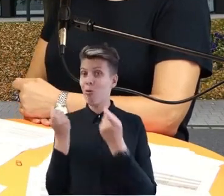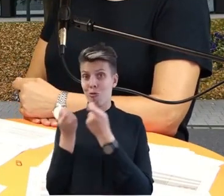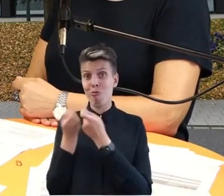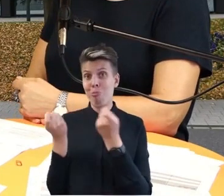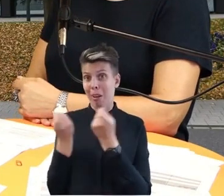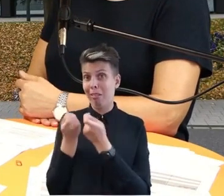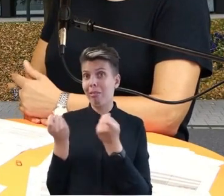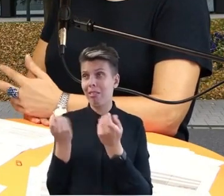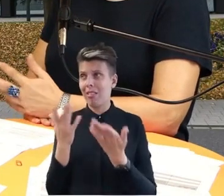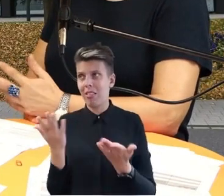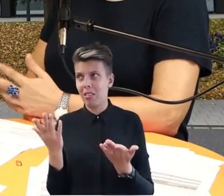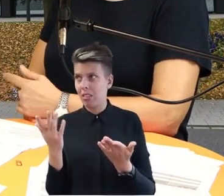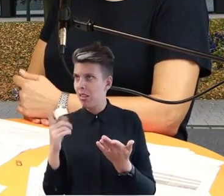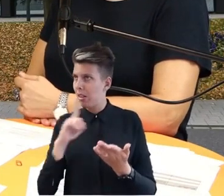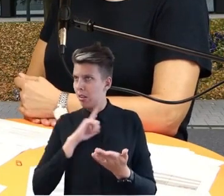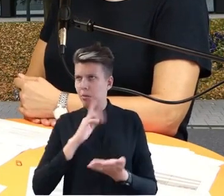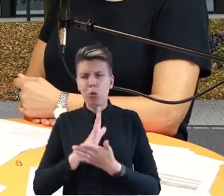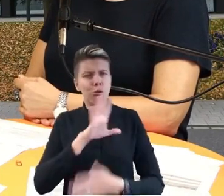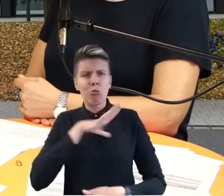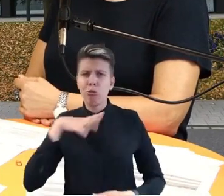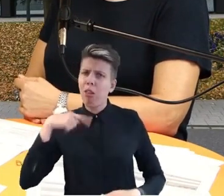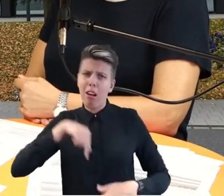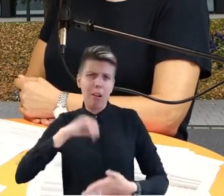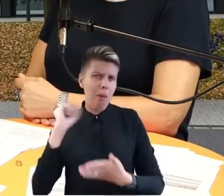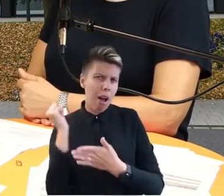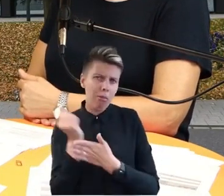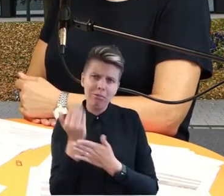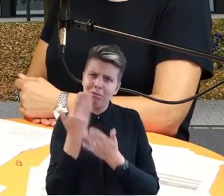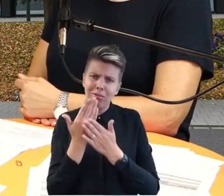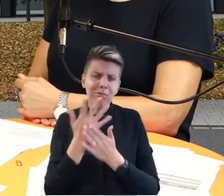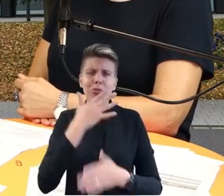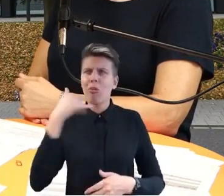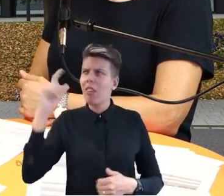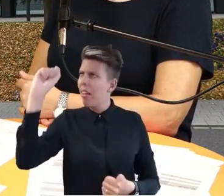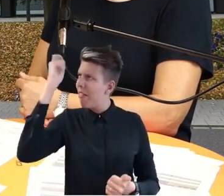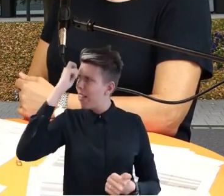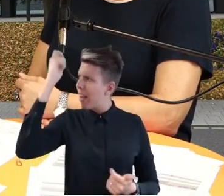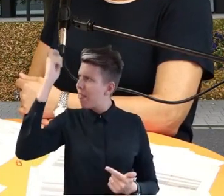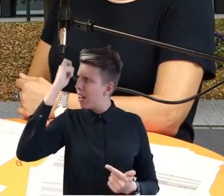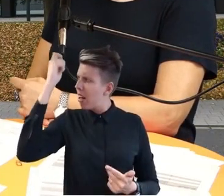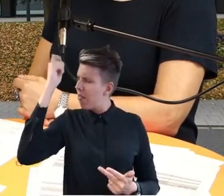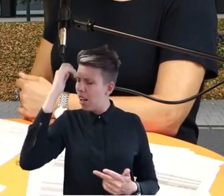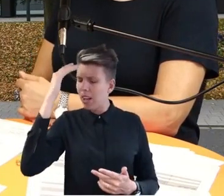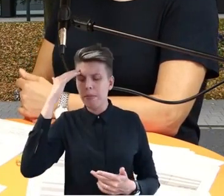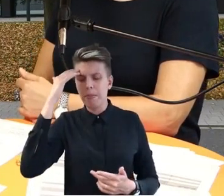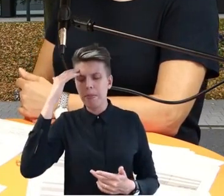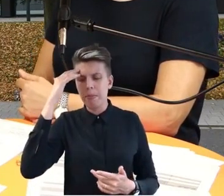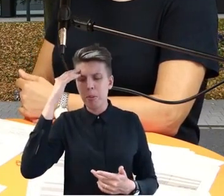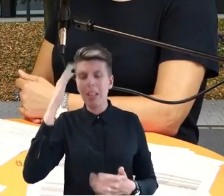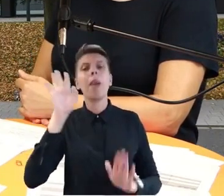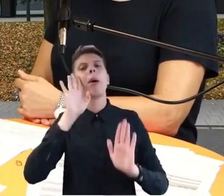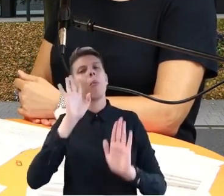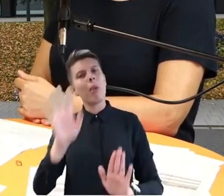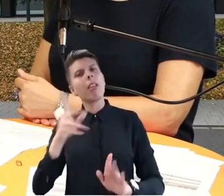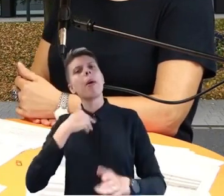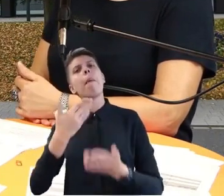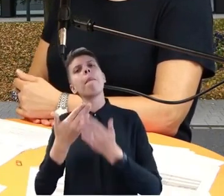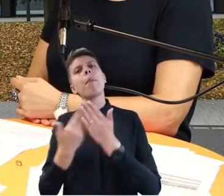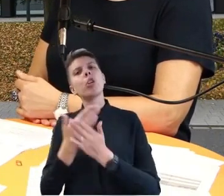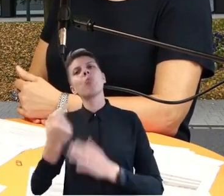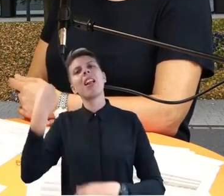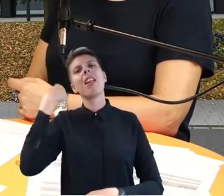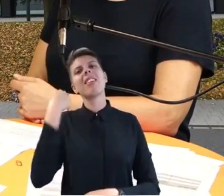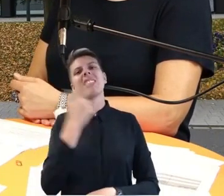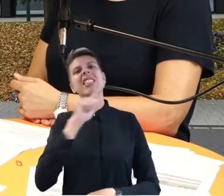ich bin einfach schon zu lange in dem amt ist gefallen mir so viele dinge ein aber ich weiß dass wir zum beispiel als 2006